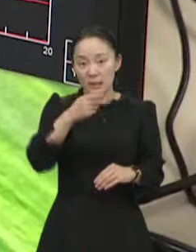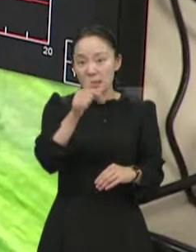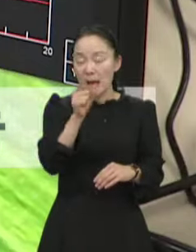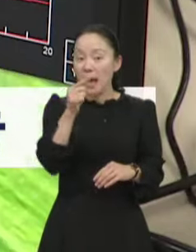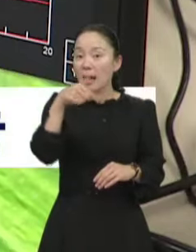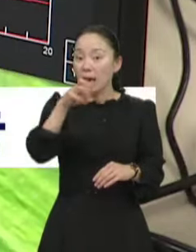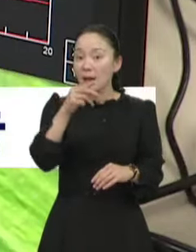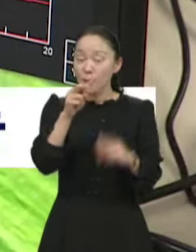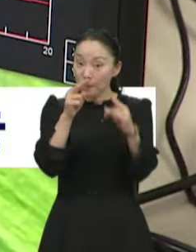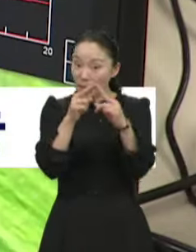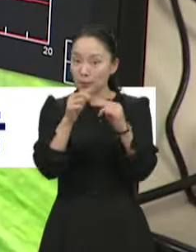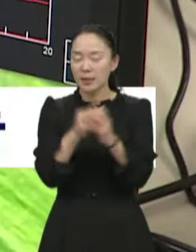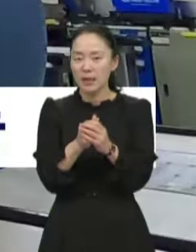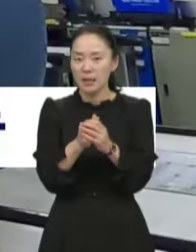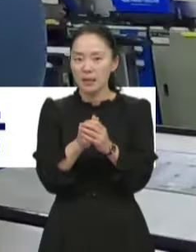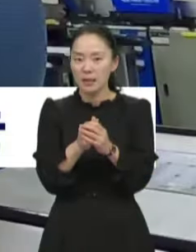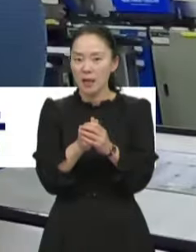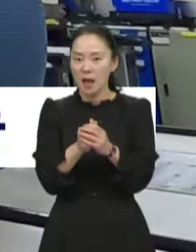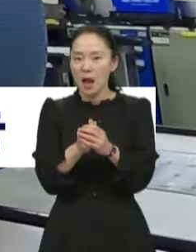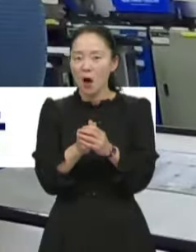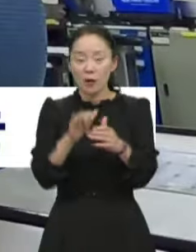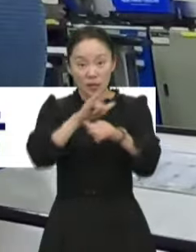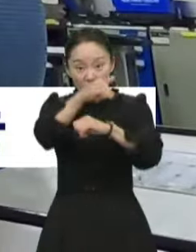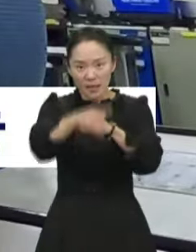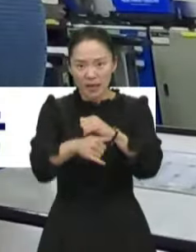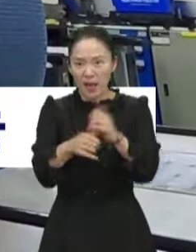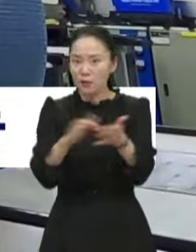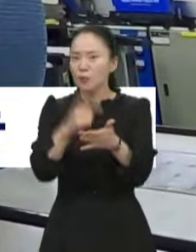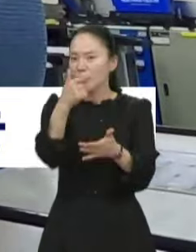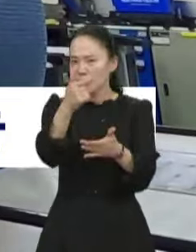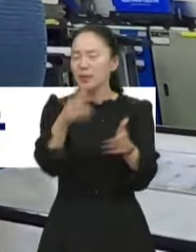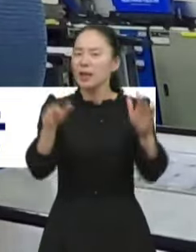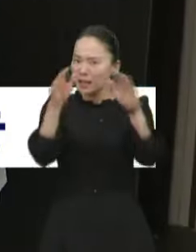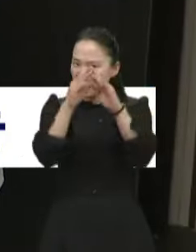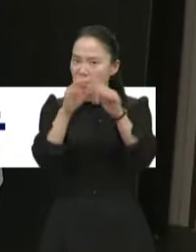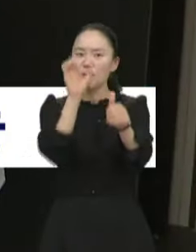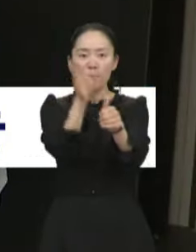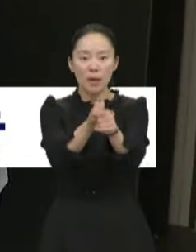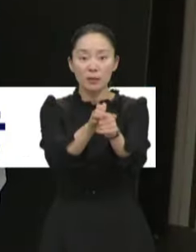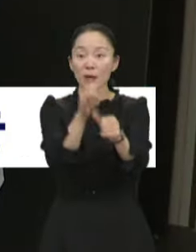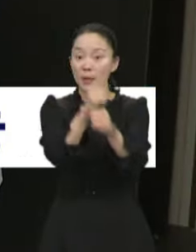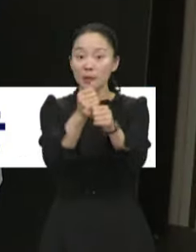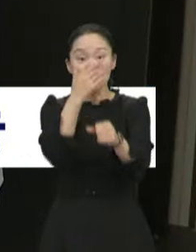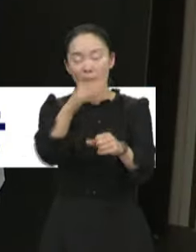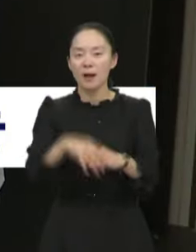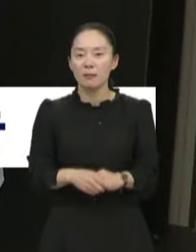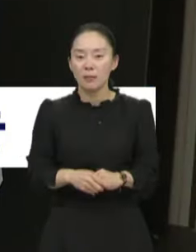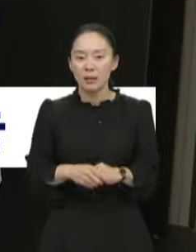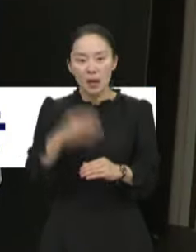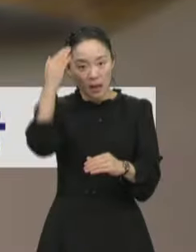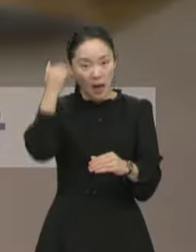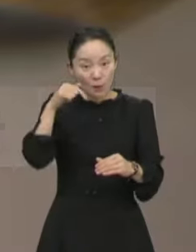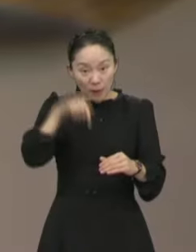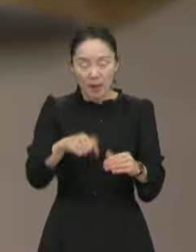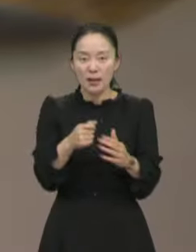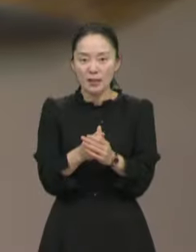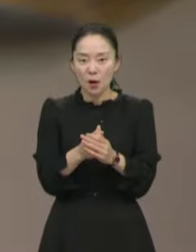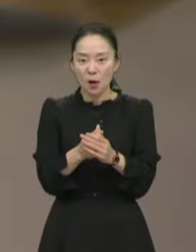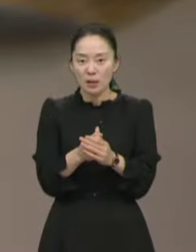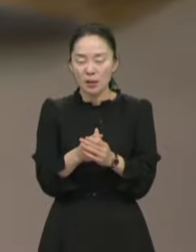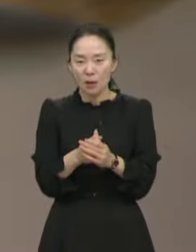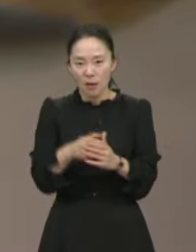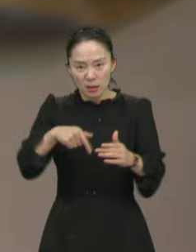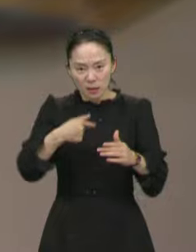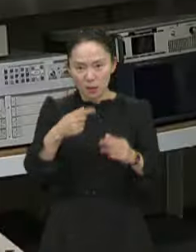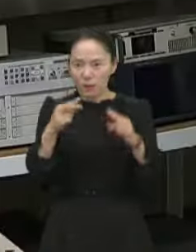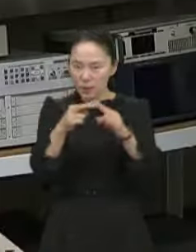질화갈륨 반도체는 오직 전 세계 6개 기관에서만 파운드리 생산이 가능했습니다. 국내 관련 기업들은 자체 칩을